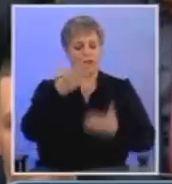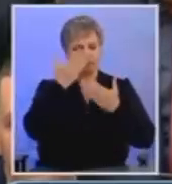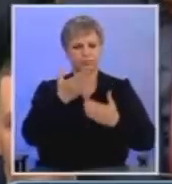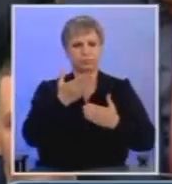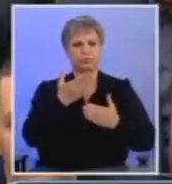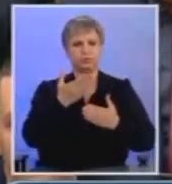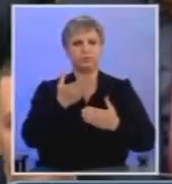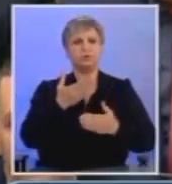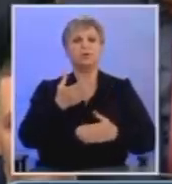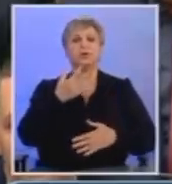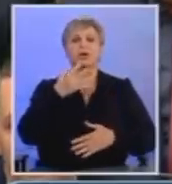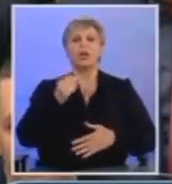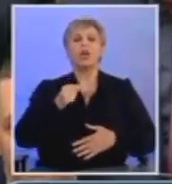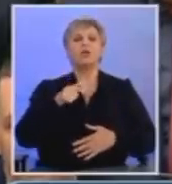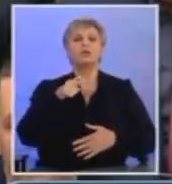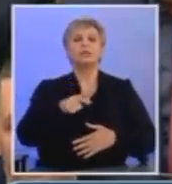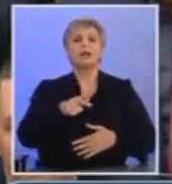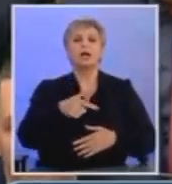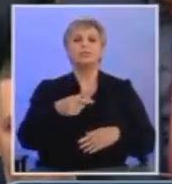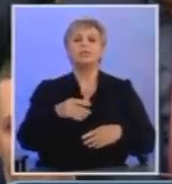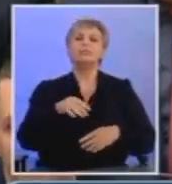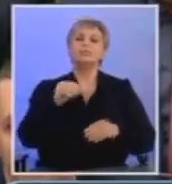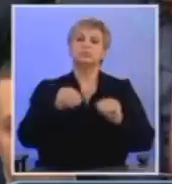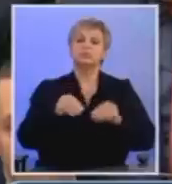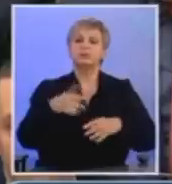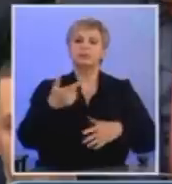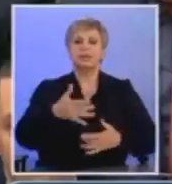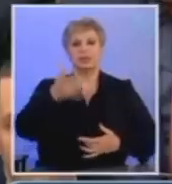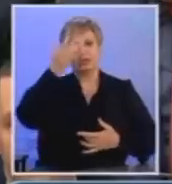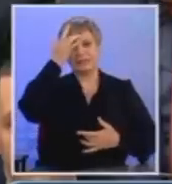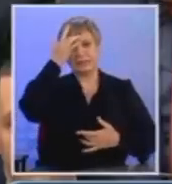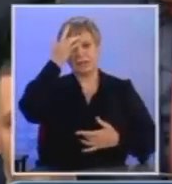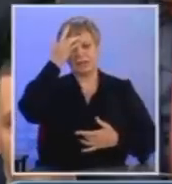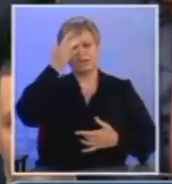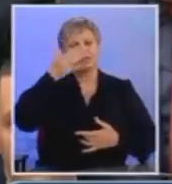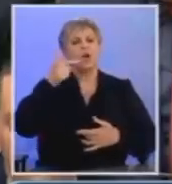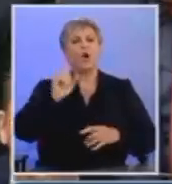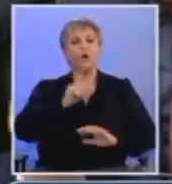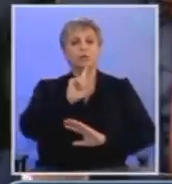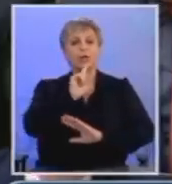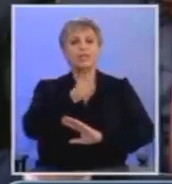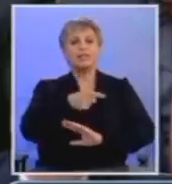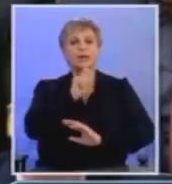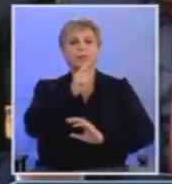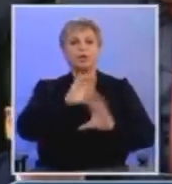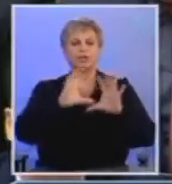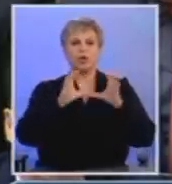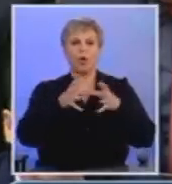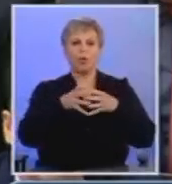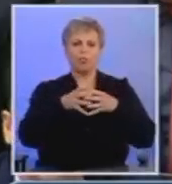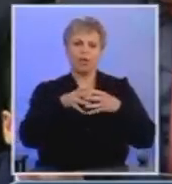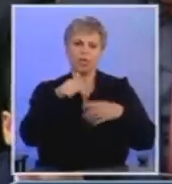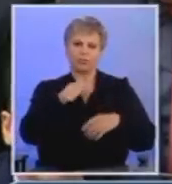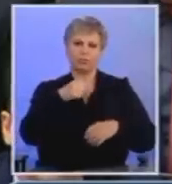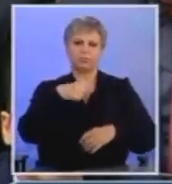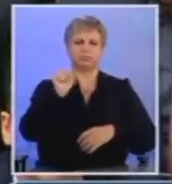επιλέγοντας τον δρόμο της συνειδήσεώς τους από τον δρόμο της κομματικής πειθαρχίας. Εις ό,τι αφορά το